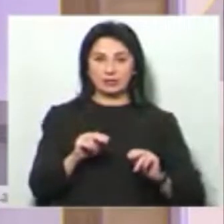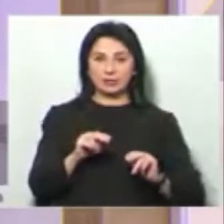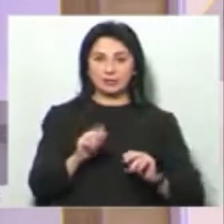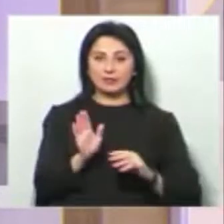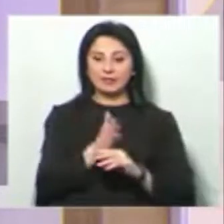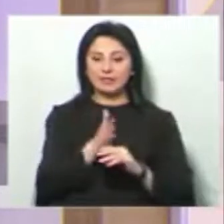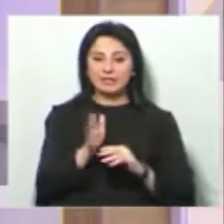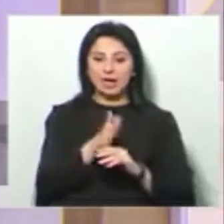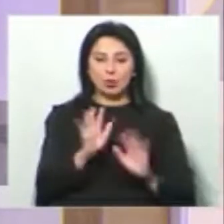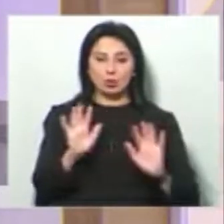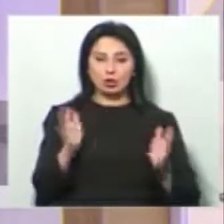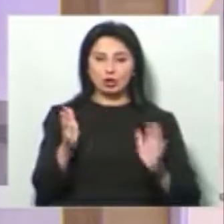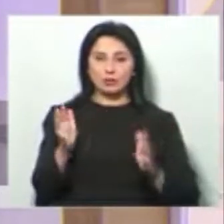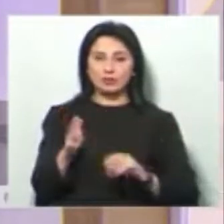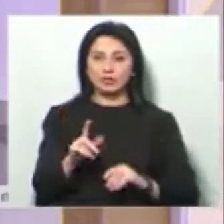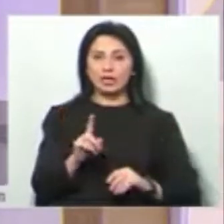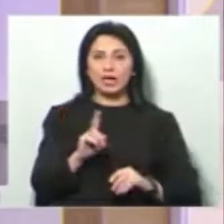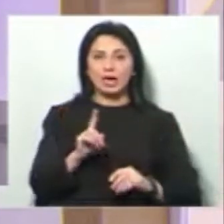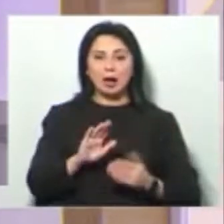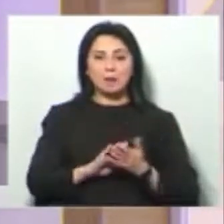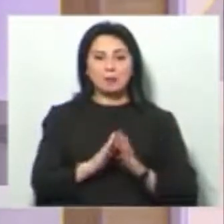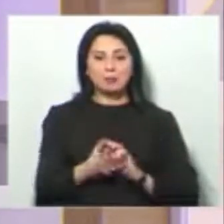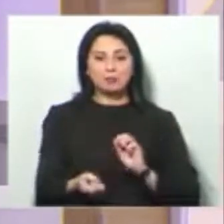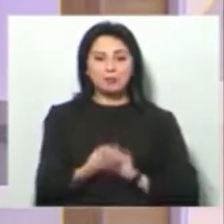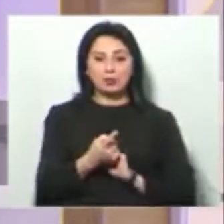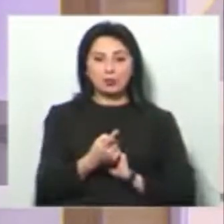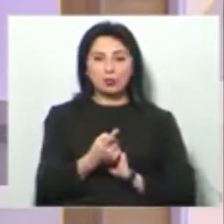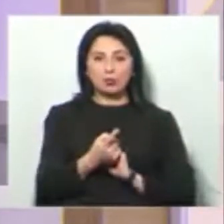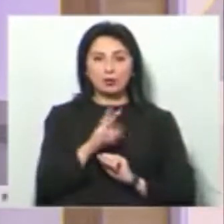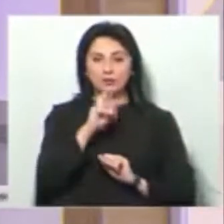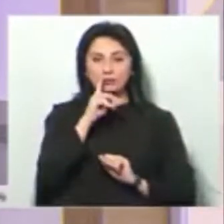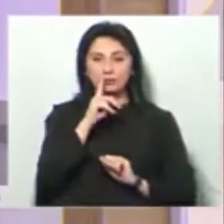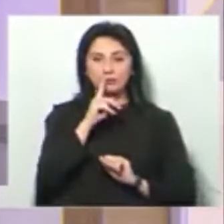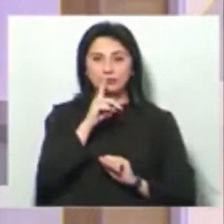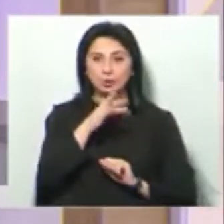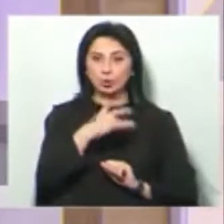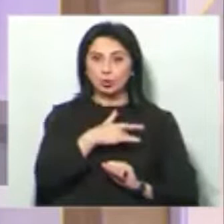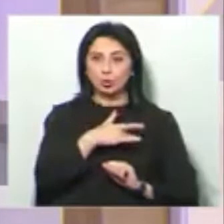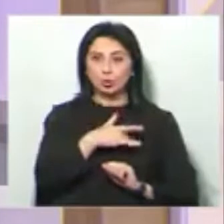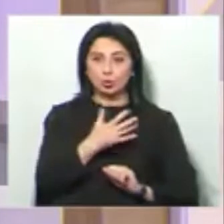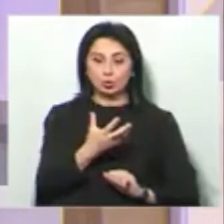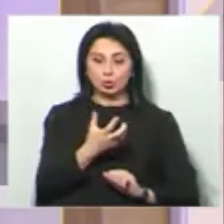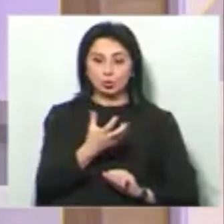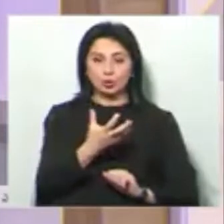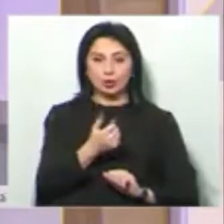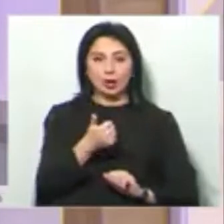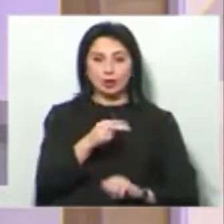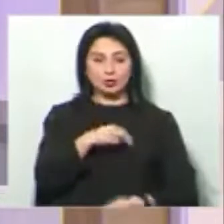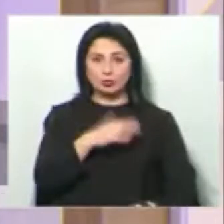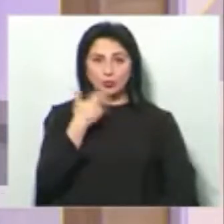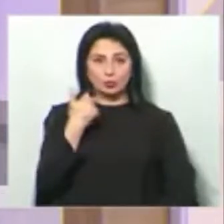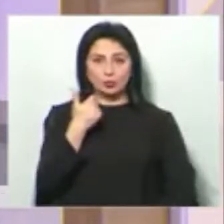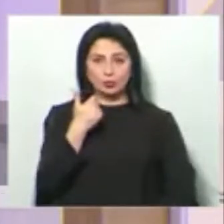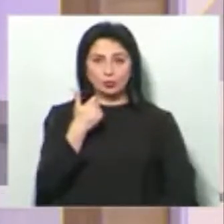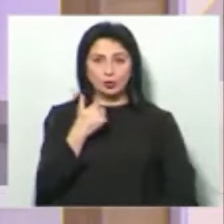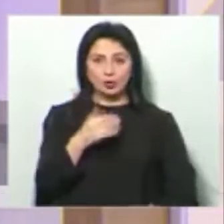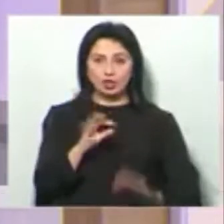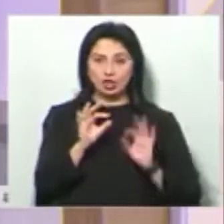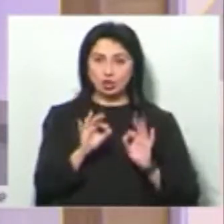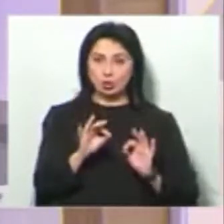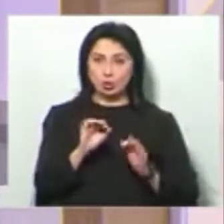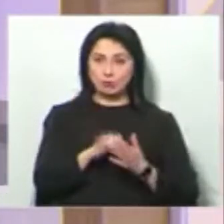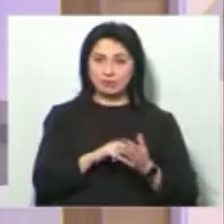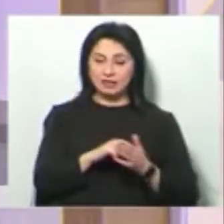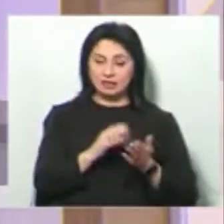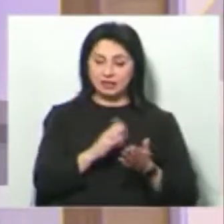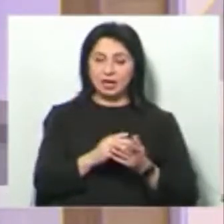tsalkeul shemtkhovashi, ram ganapiroba ეს ხარვეზი, გული არ იკუმშება სათანადოდ, მაგრამ ობიექტური მიზეზი აქვს